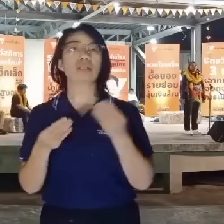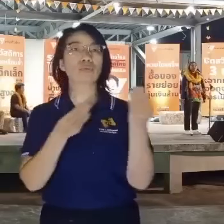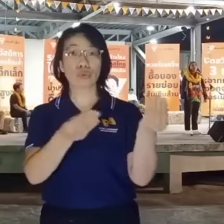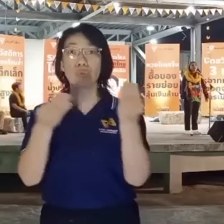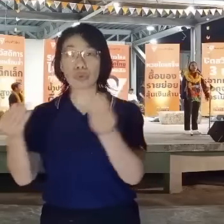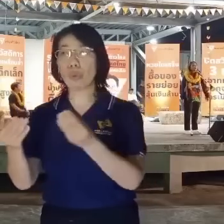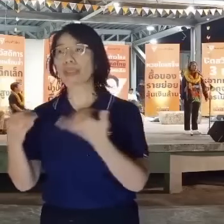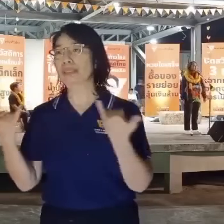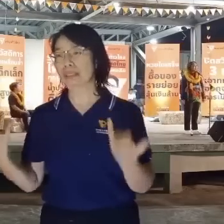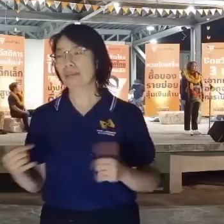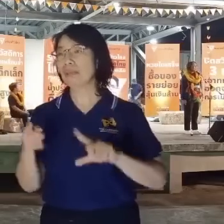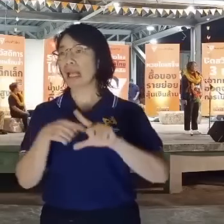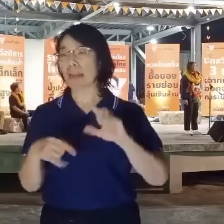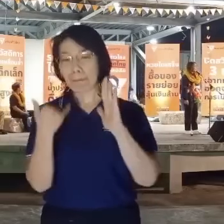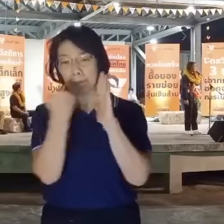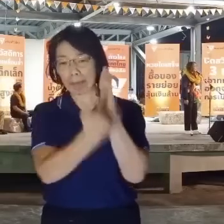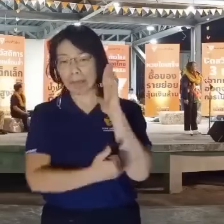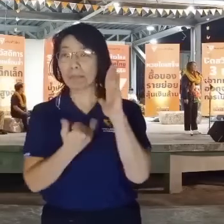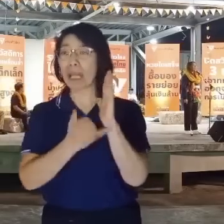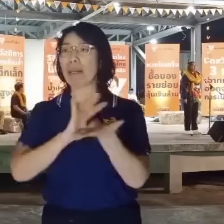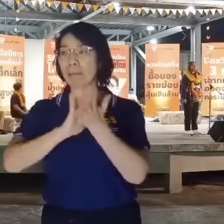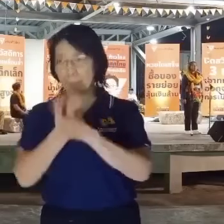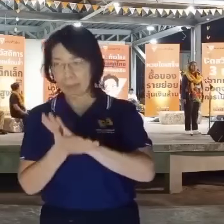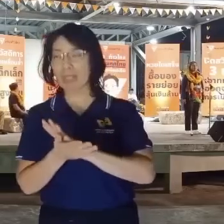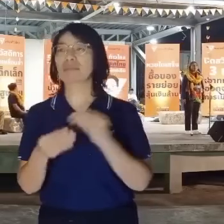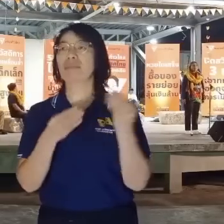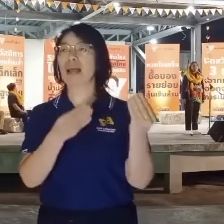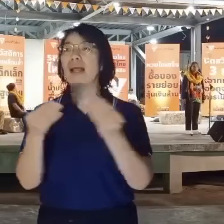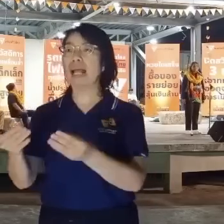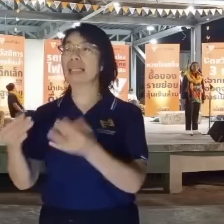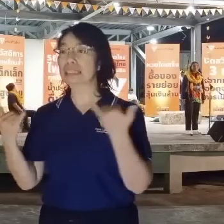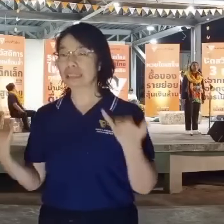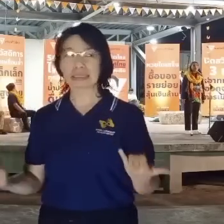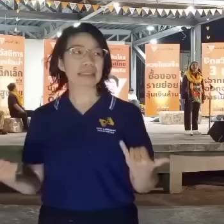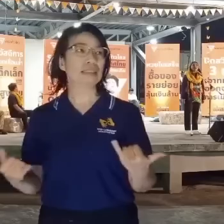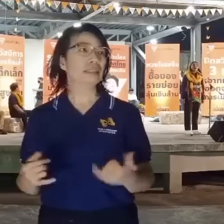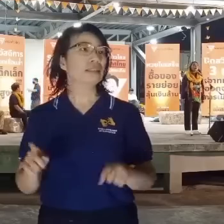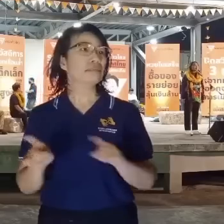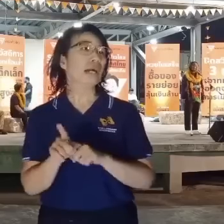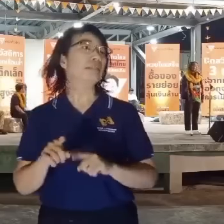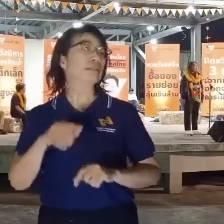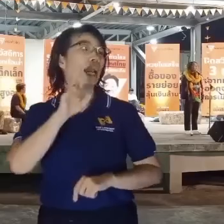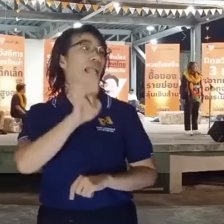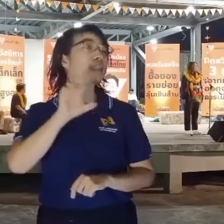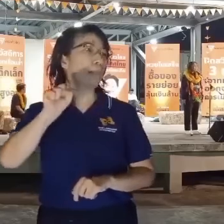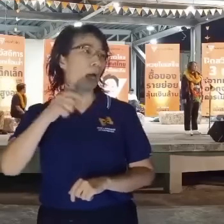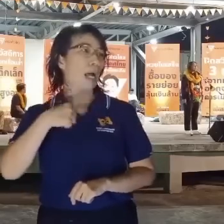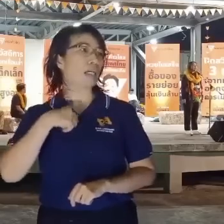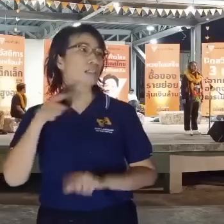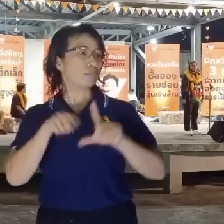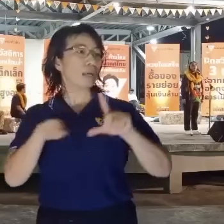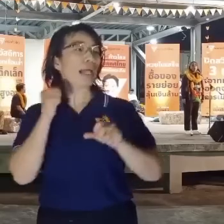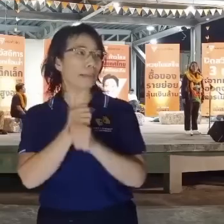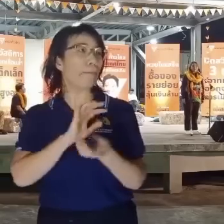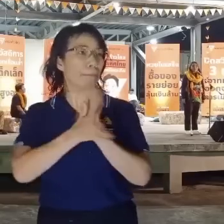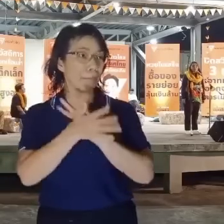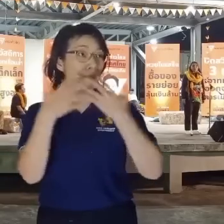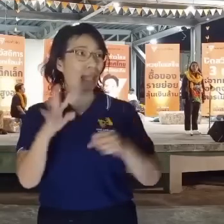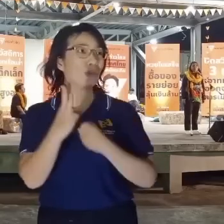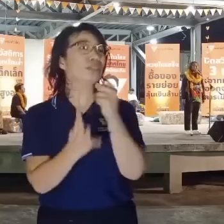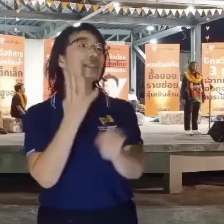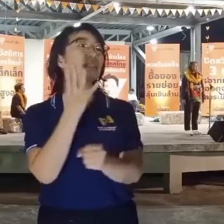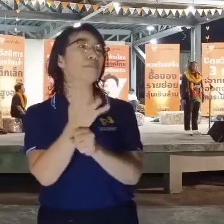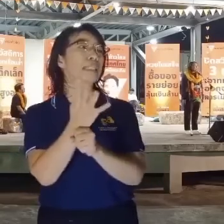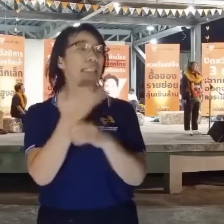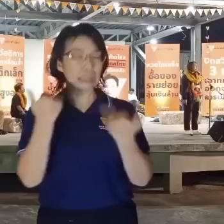ไปในที่ไหนก็ตามเหมือนที่เราเคยเป็นสายลมแห่งการเปลี่ยนแปลงที่เกิดขึ้นในสภาได้มาแล้วเมื่อ4ปีที่แล้ววันนี้เราจะ